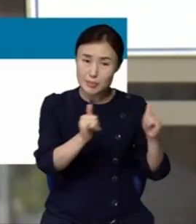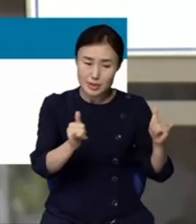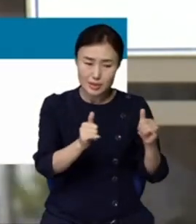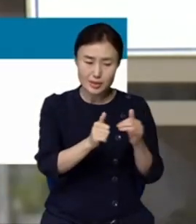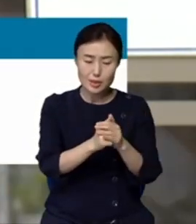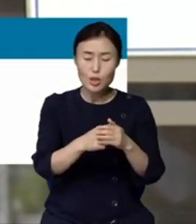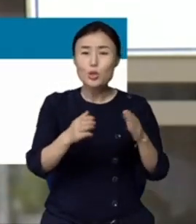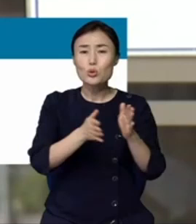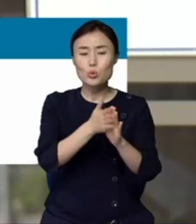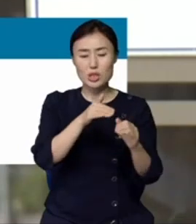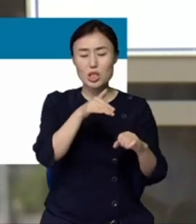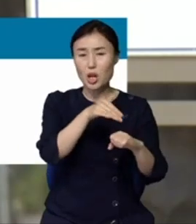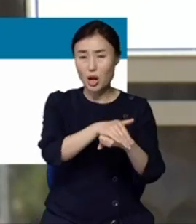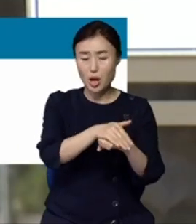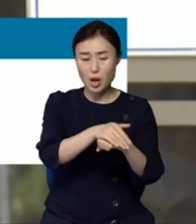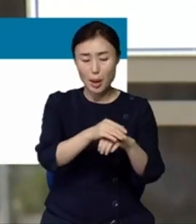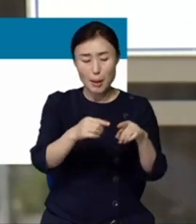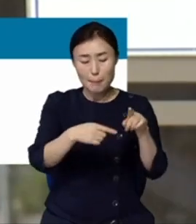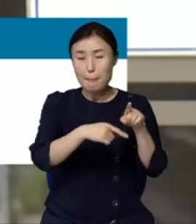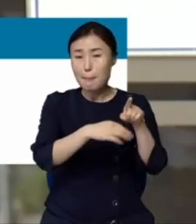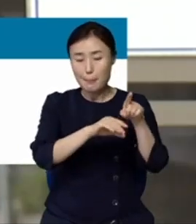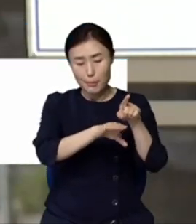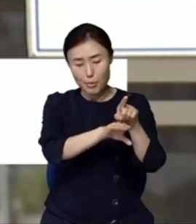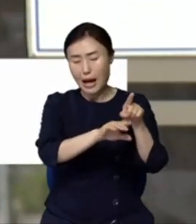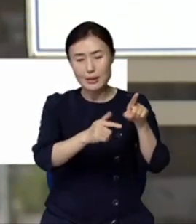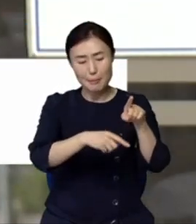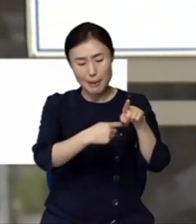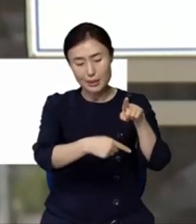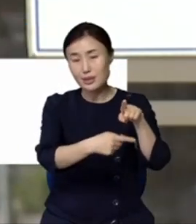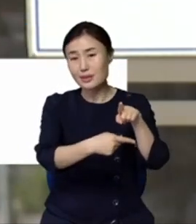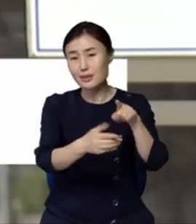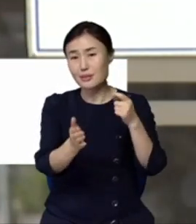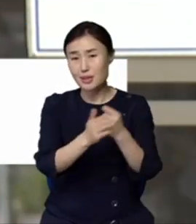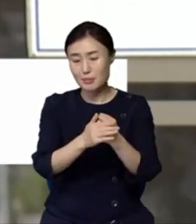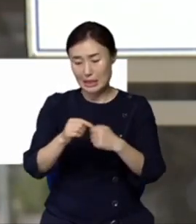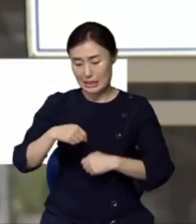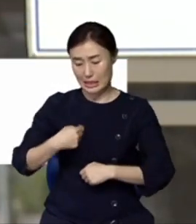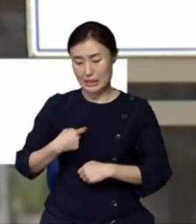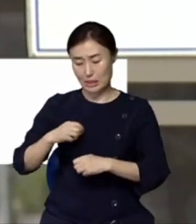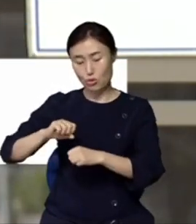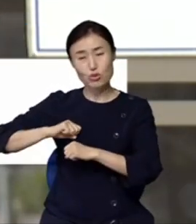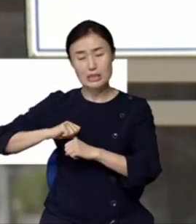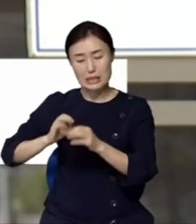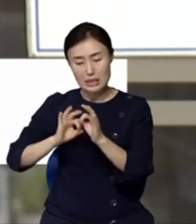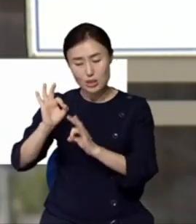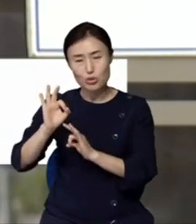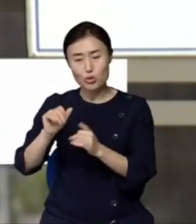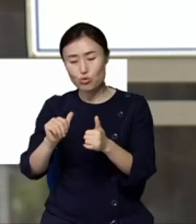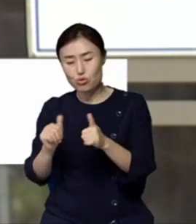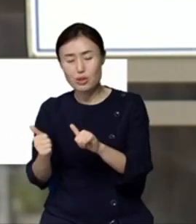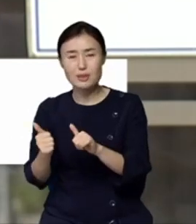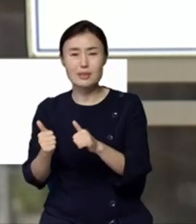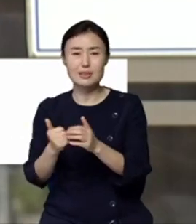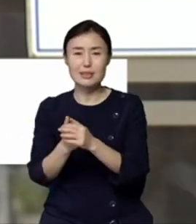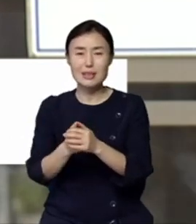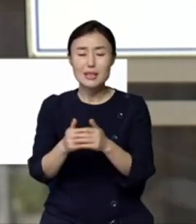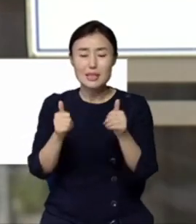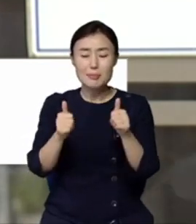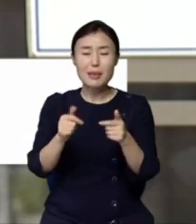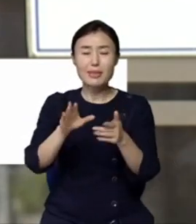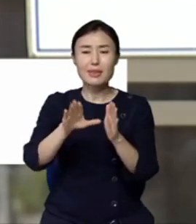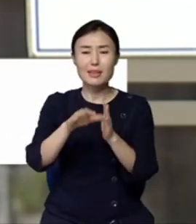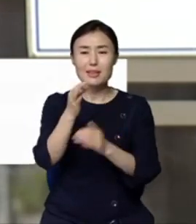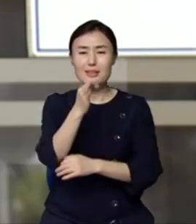도시형 장갑차여서 그 사망의 원인이 아니었고 계엄군 자체 사고라는 점을 항소심에 인정했다는 점이 상당한